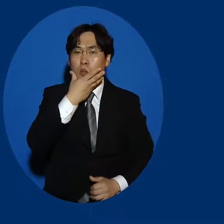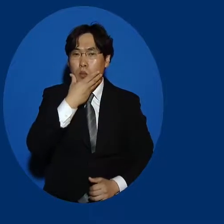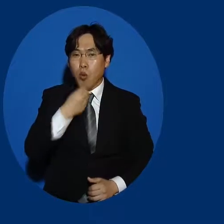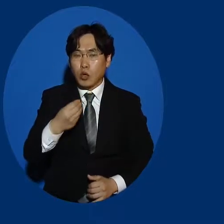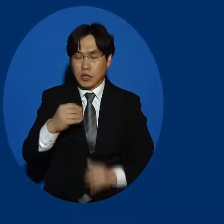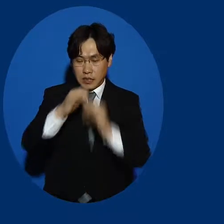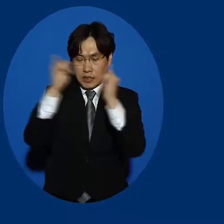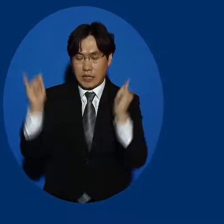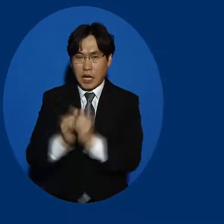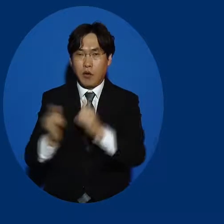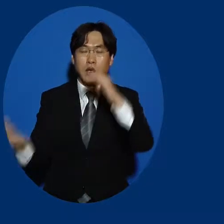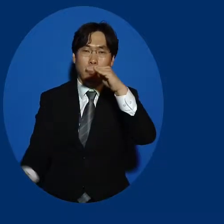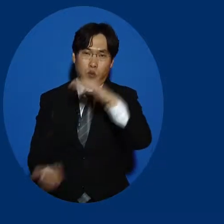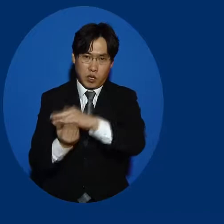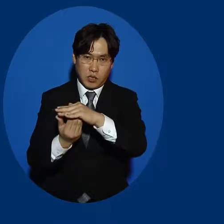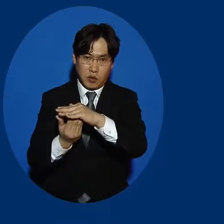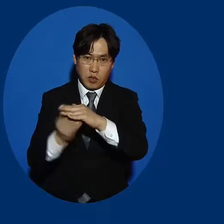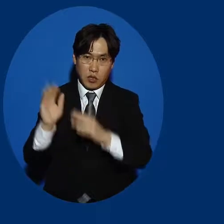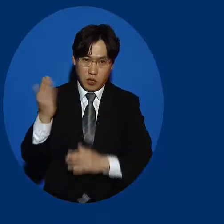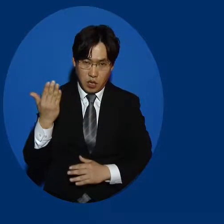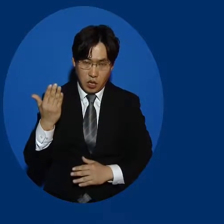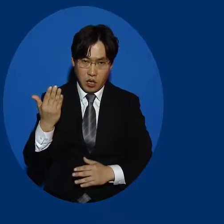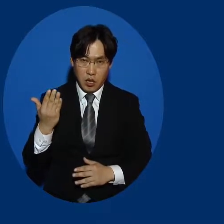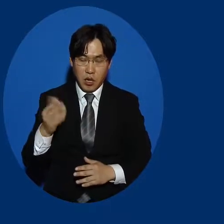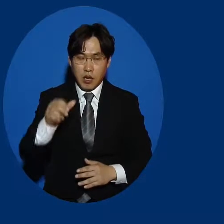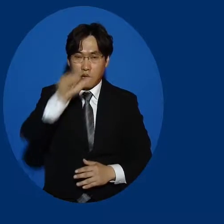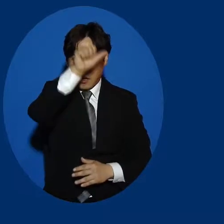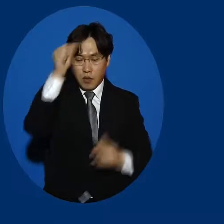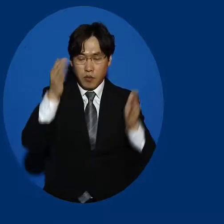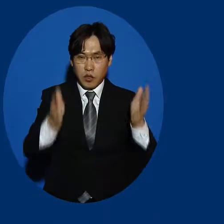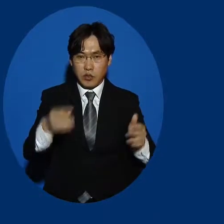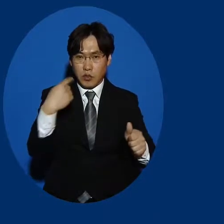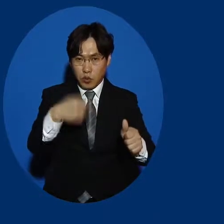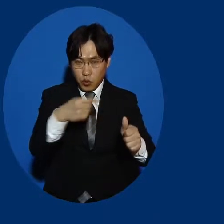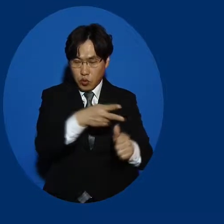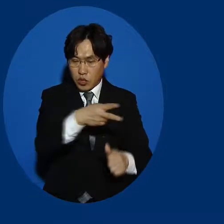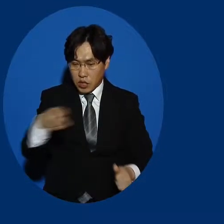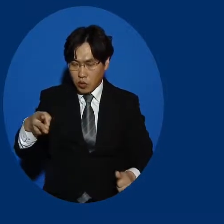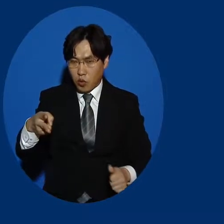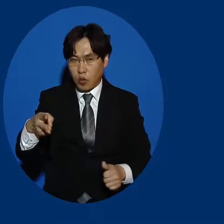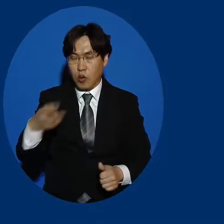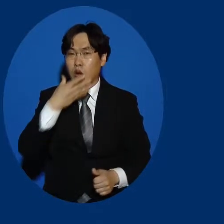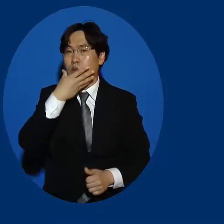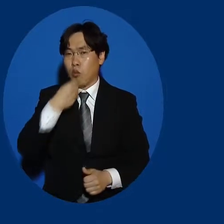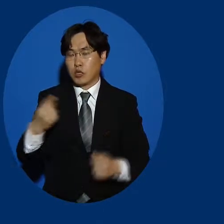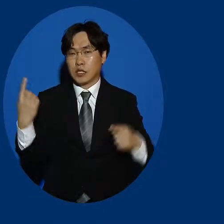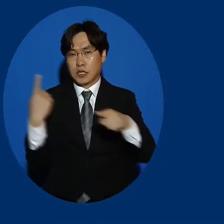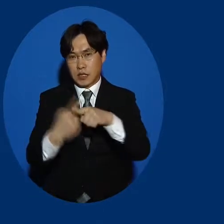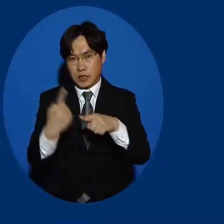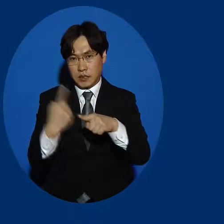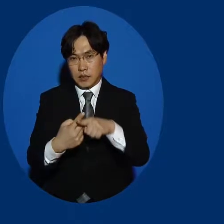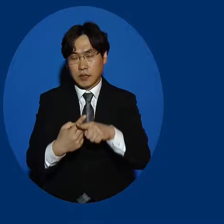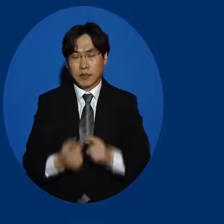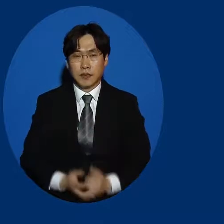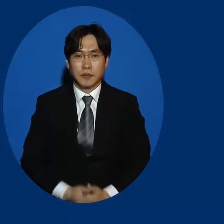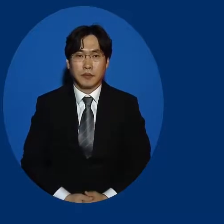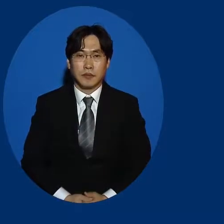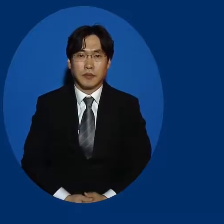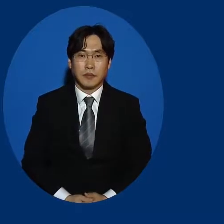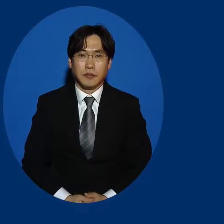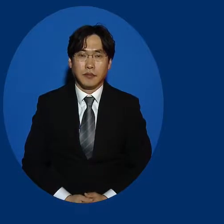완성입니다. 그래서 장애인 평생교육 이퀄 복지라고 할 수 있습니다.